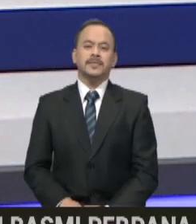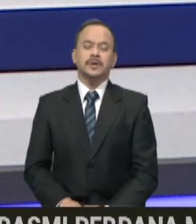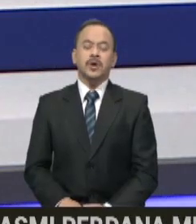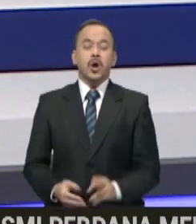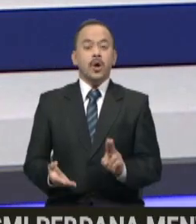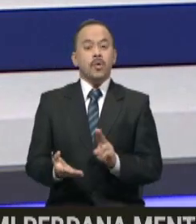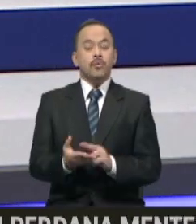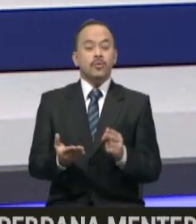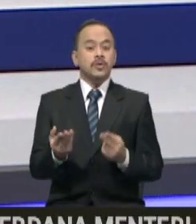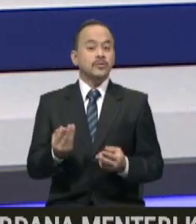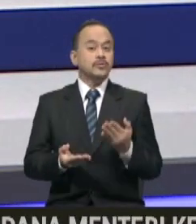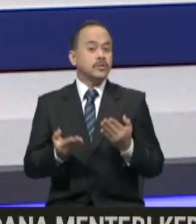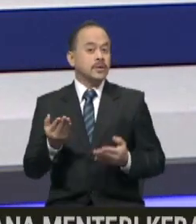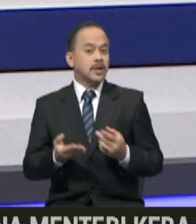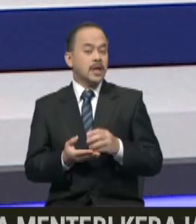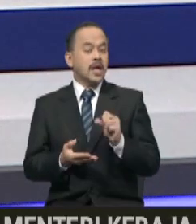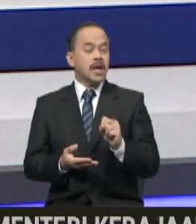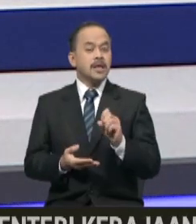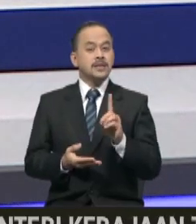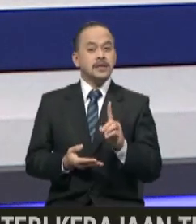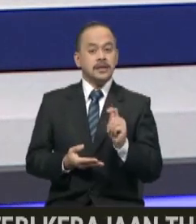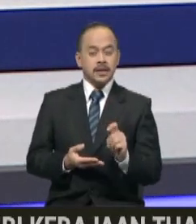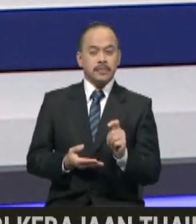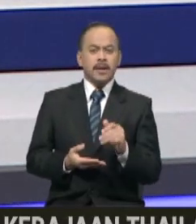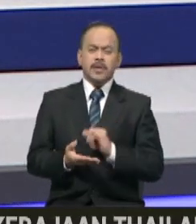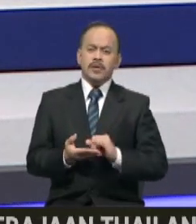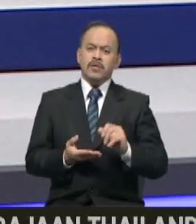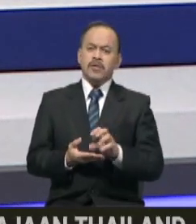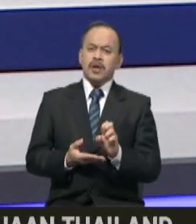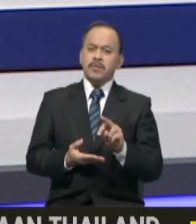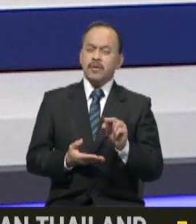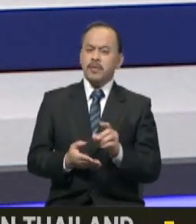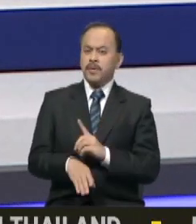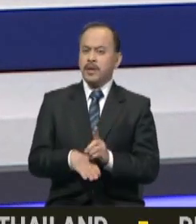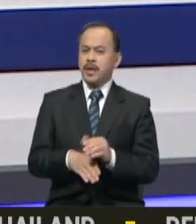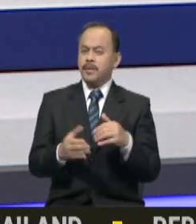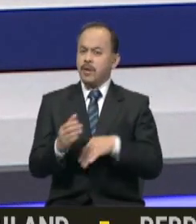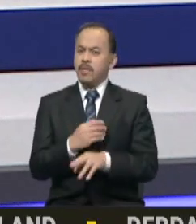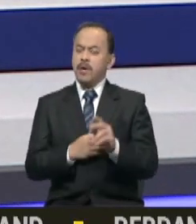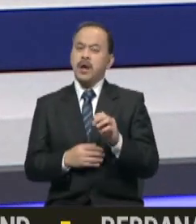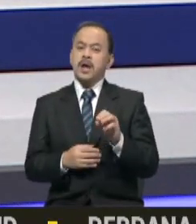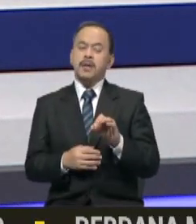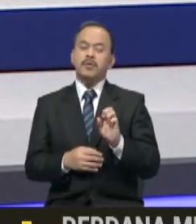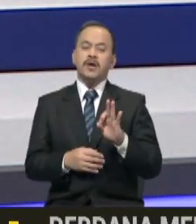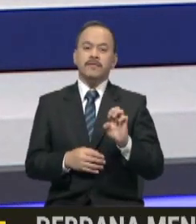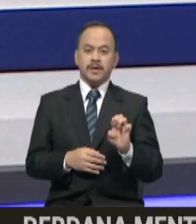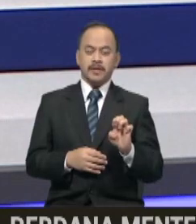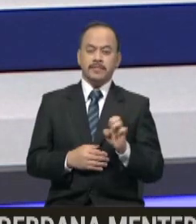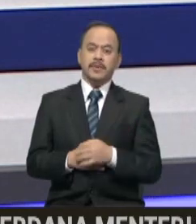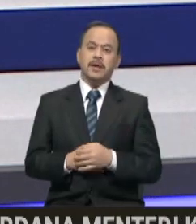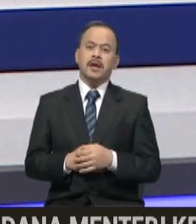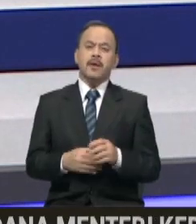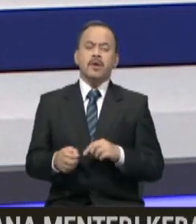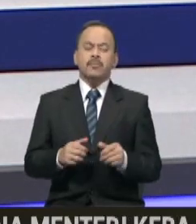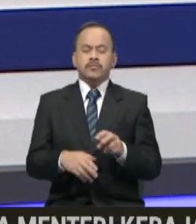Unit Sukatan dan Timbangan SDT, bahagian industri dan ekosistem perniagaan di bawah Kementerian Kewangan dan Ekonomi telah